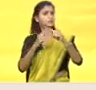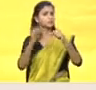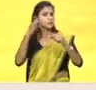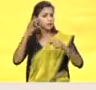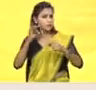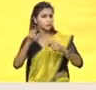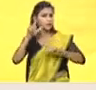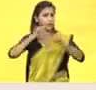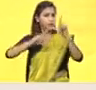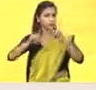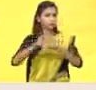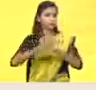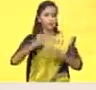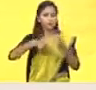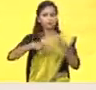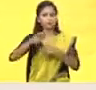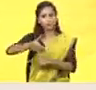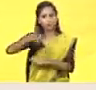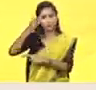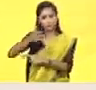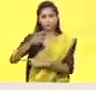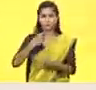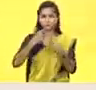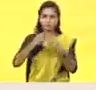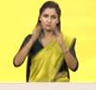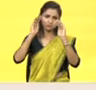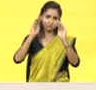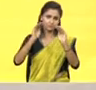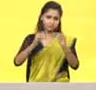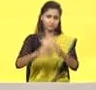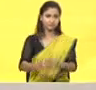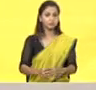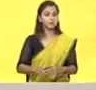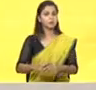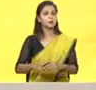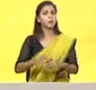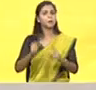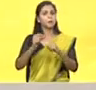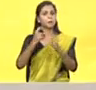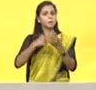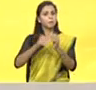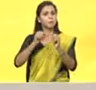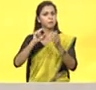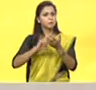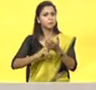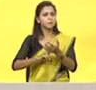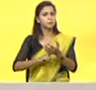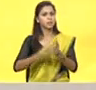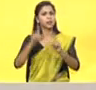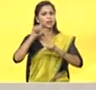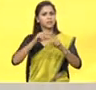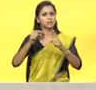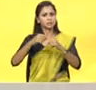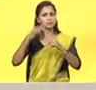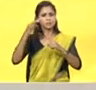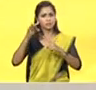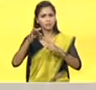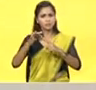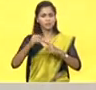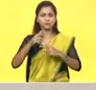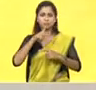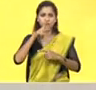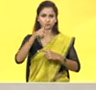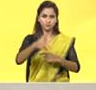तेलुगु भाषा दिवस की शुभकामनाएं देता हूं। प्रपंच व्याप्तंगा उन्न तेलुगु